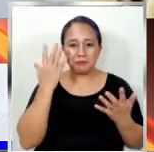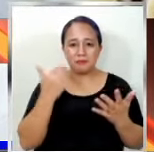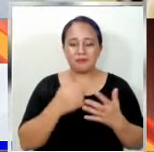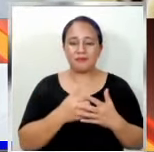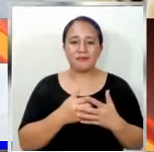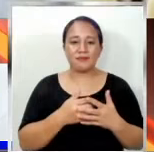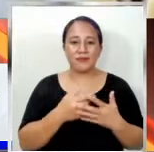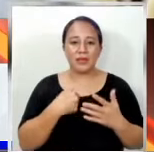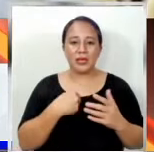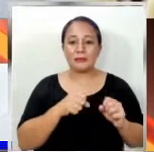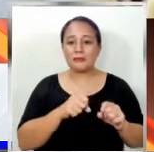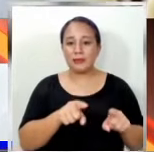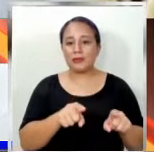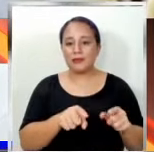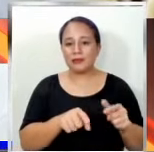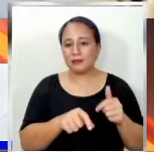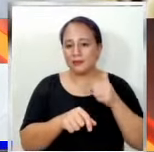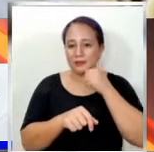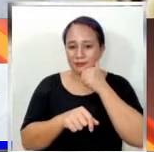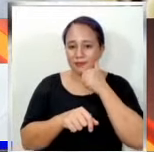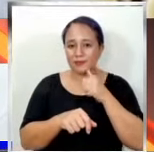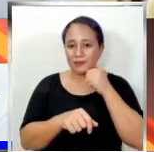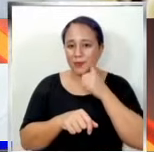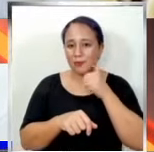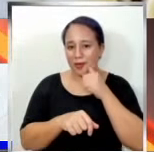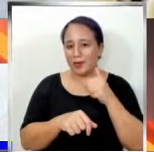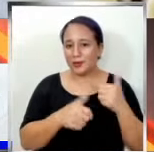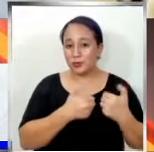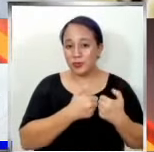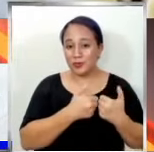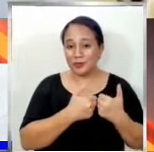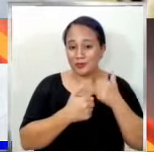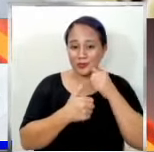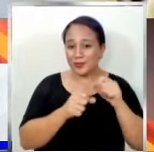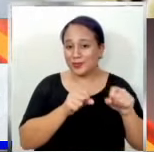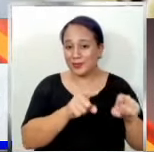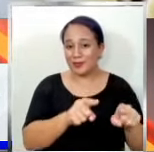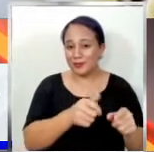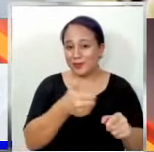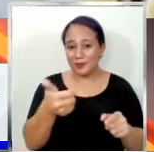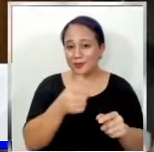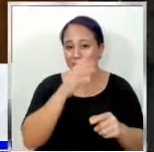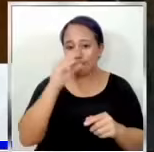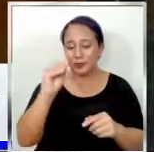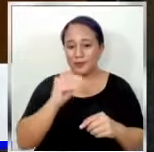ibenta yung mga girlfriends nila ng mga massage therapist sa mga customers na